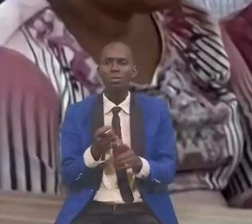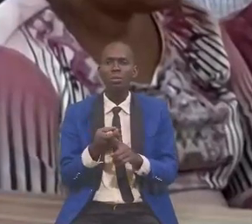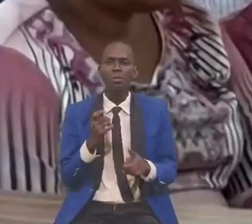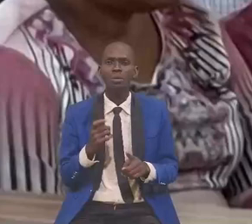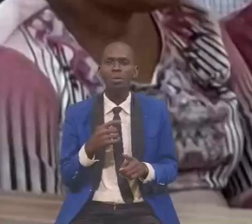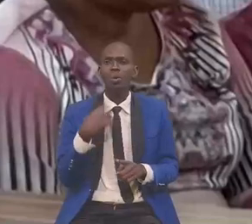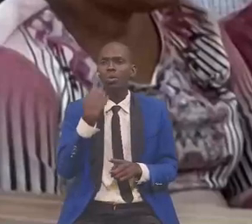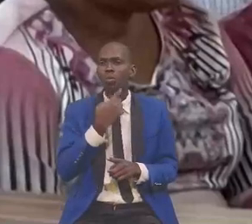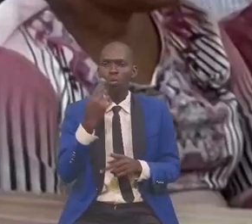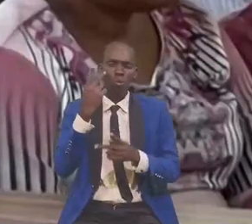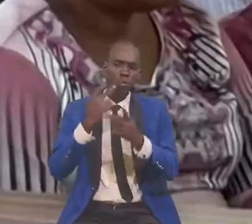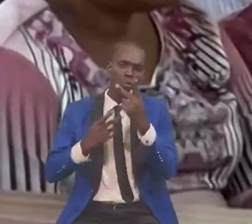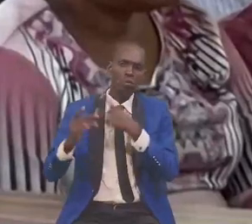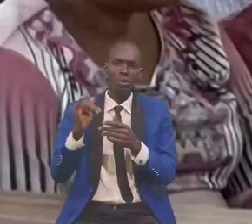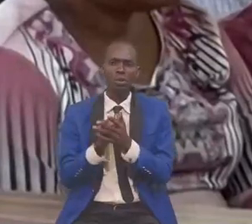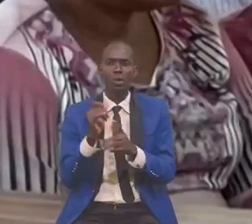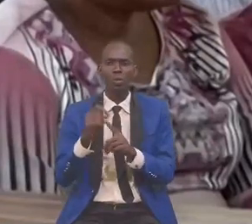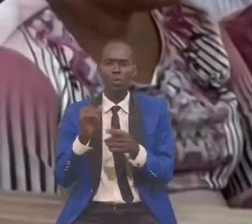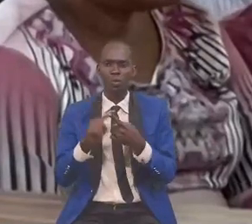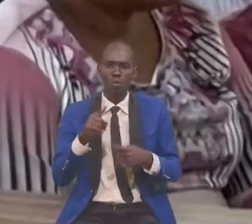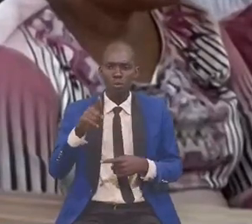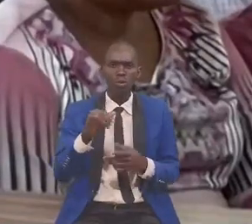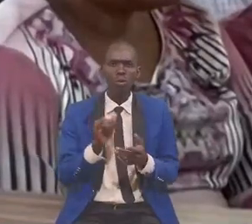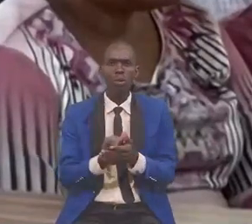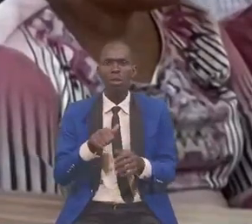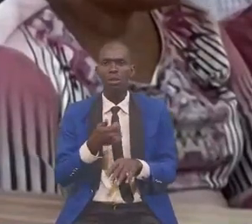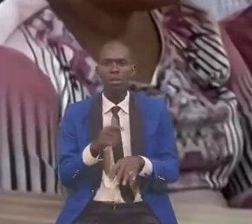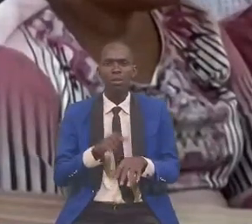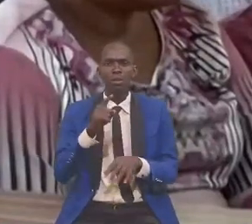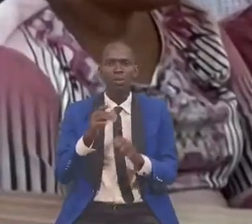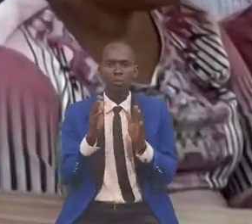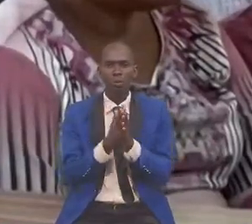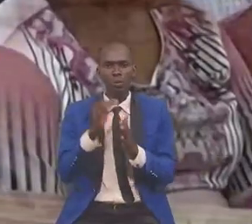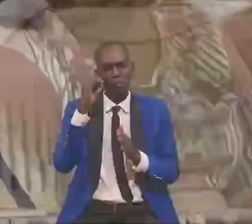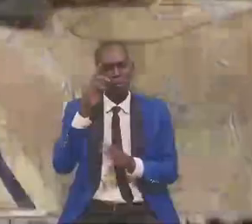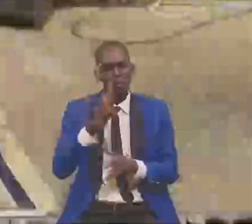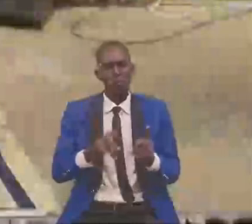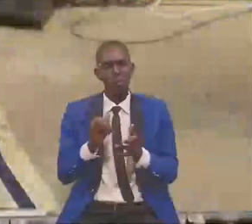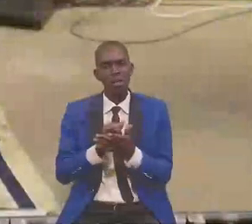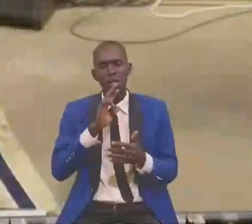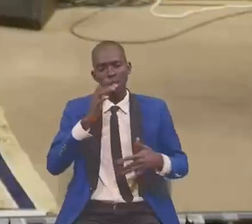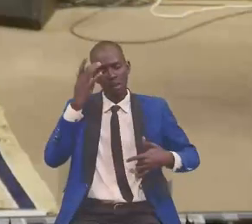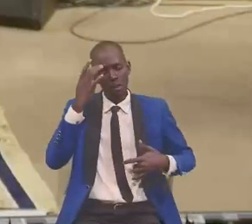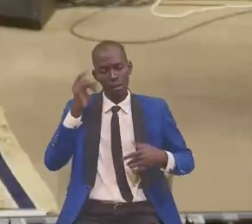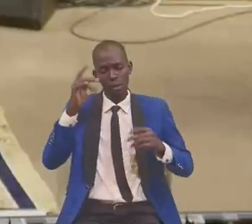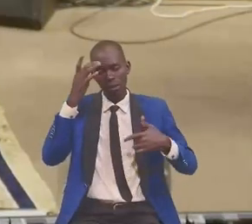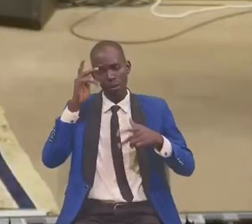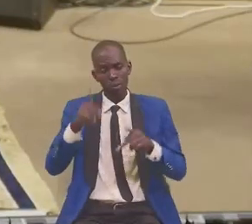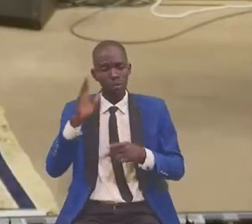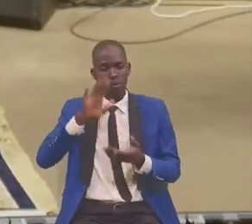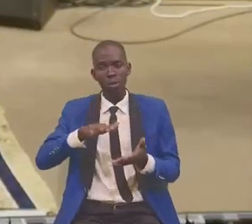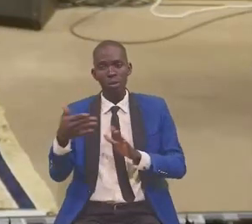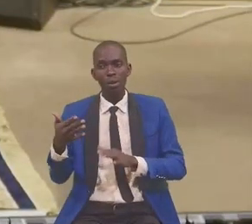prophétisé? Pour que quand tu vas imposer les mains aux gens, ils vont mourir. Mes mains ne vont